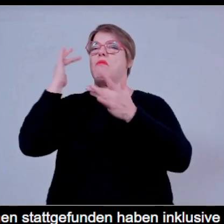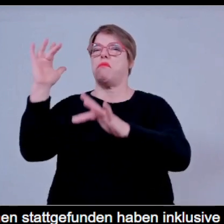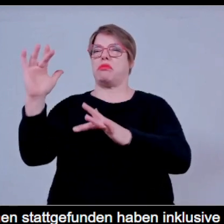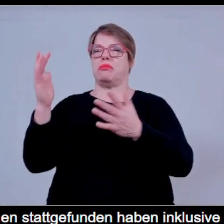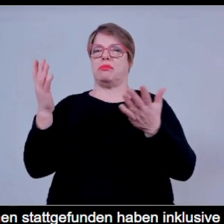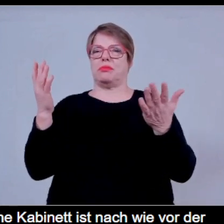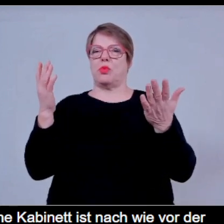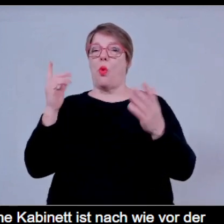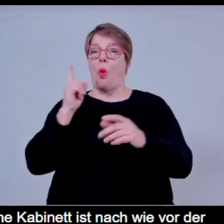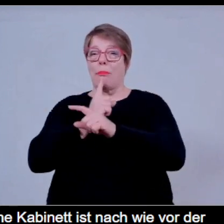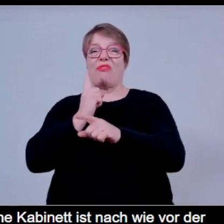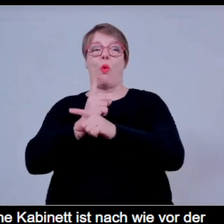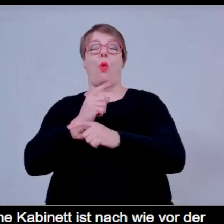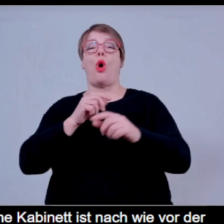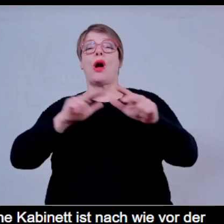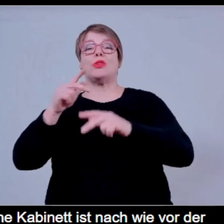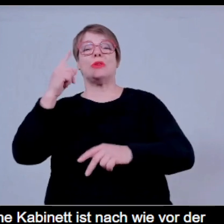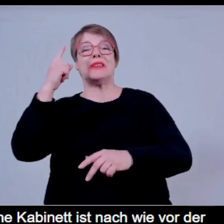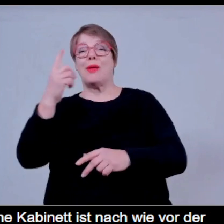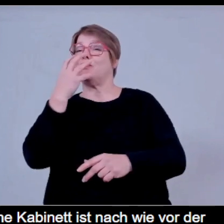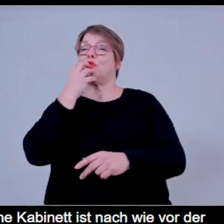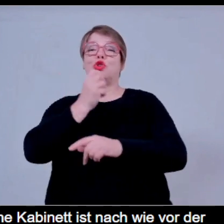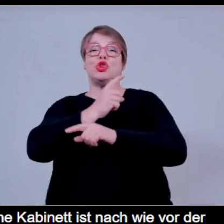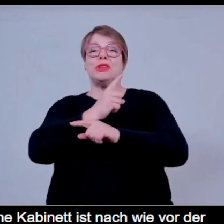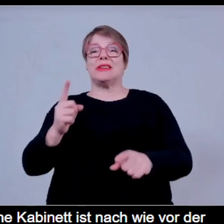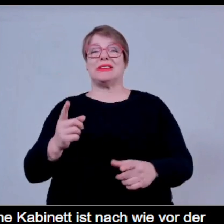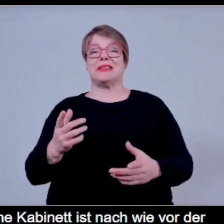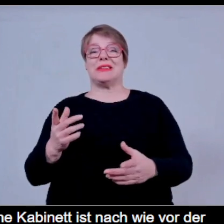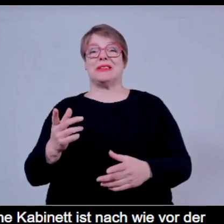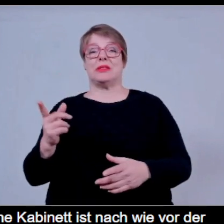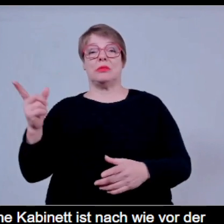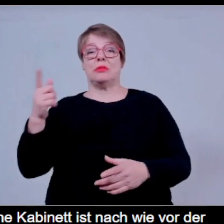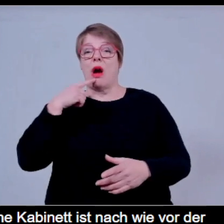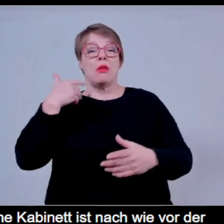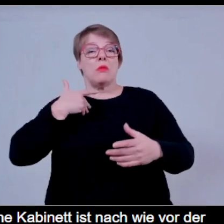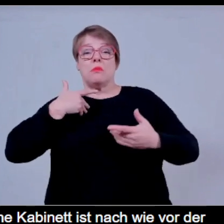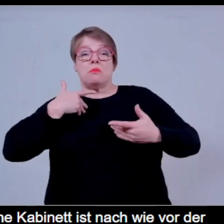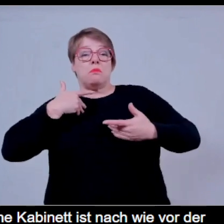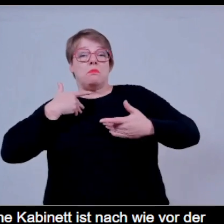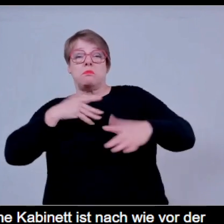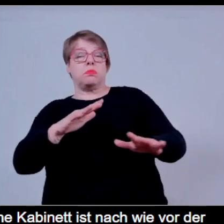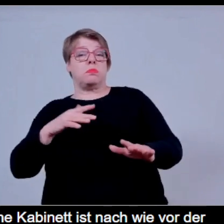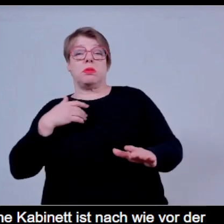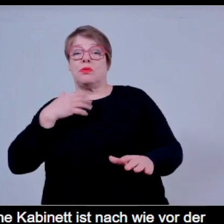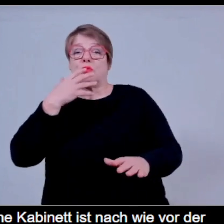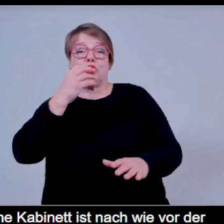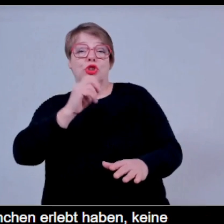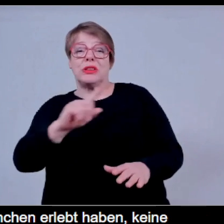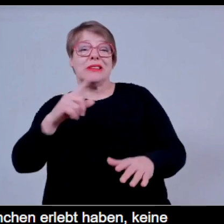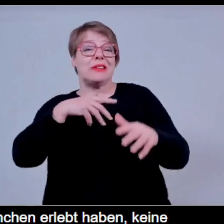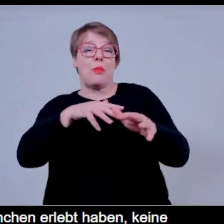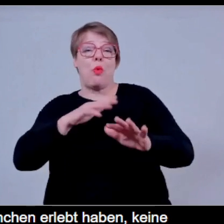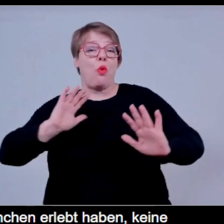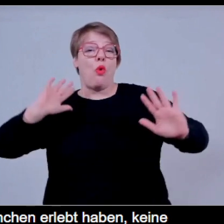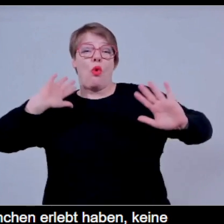boykottiert haben. Aber trotzdem wurde damit die Arbeit der Sicherheitskräfte der Polizei erheblich